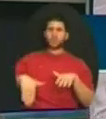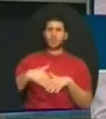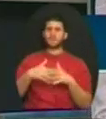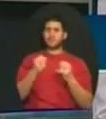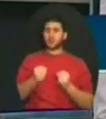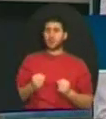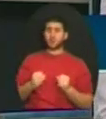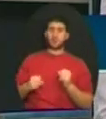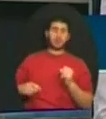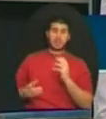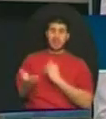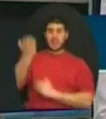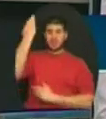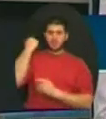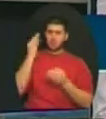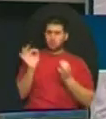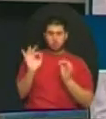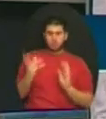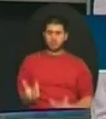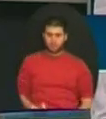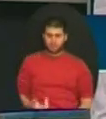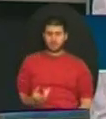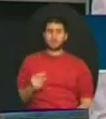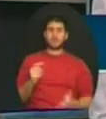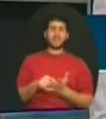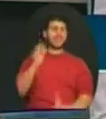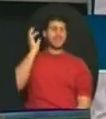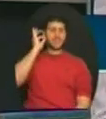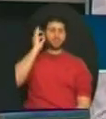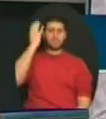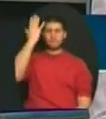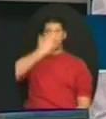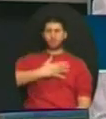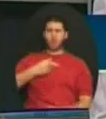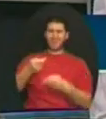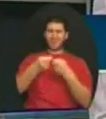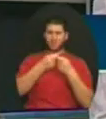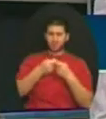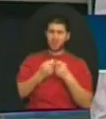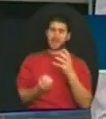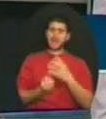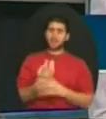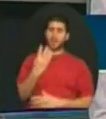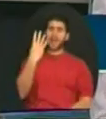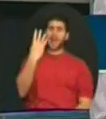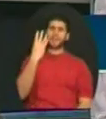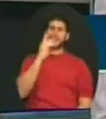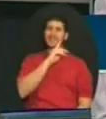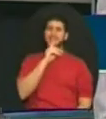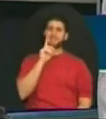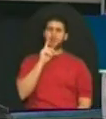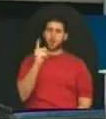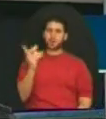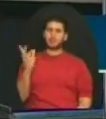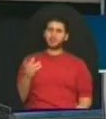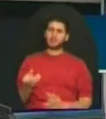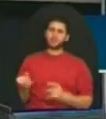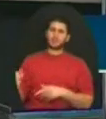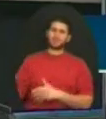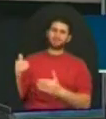מה שלא היה קיים לפני כן. בעקבות נשים בשחור קמו 40 אמהות שהוציאו אותנו מלבנון,